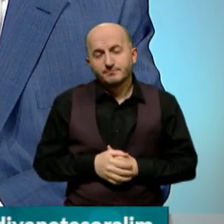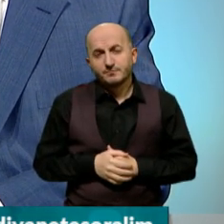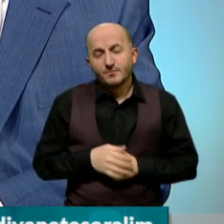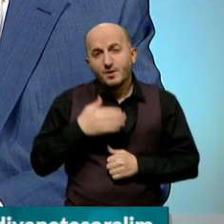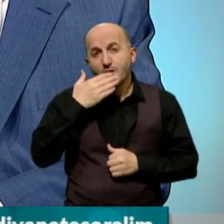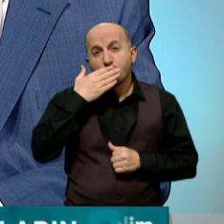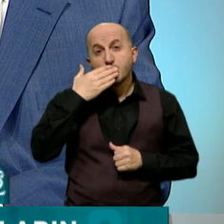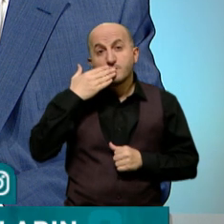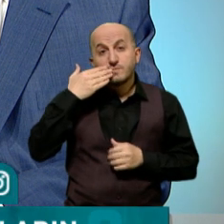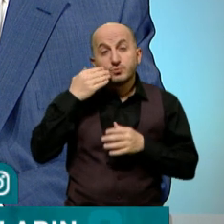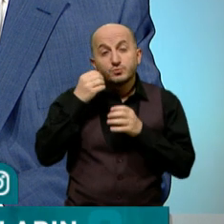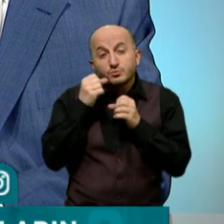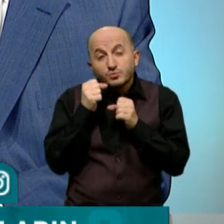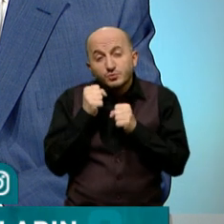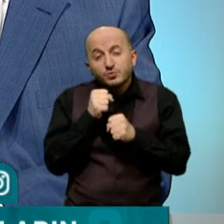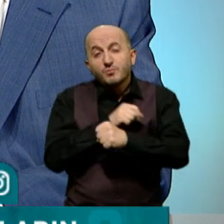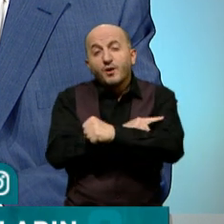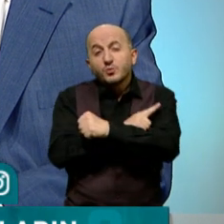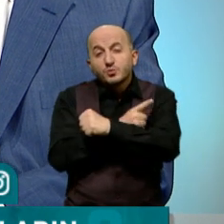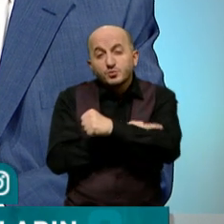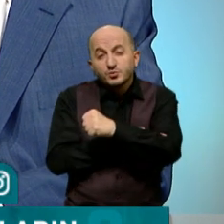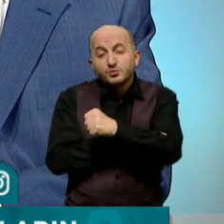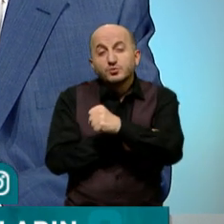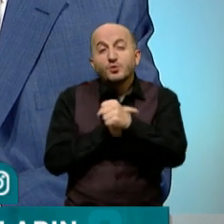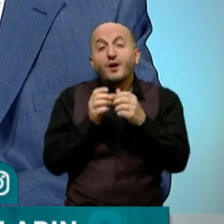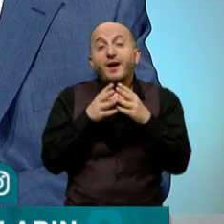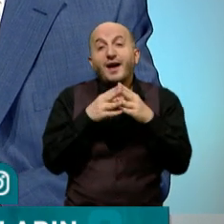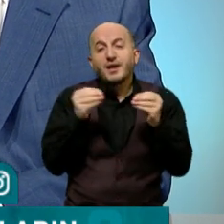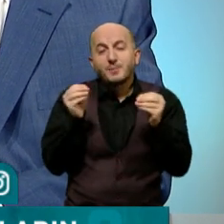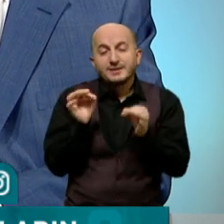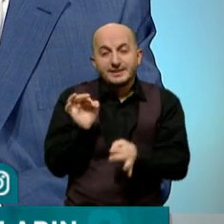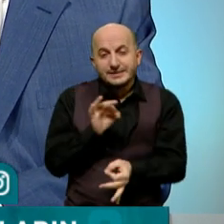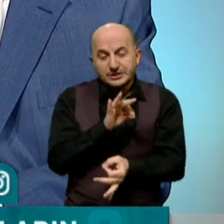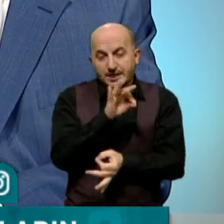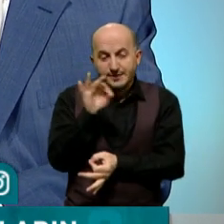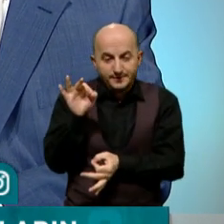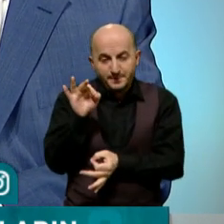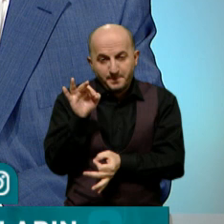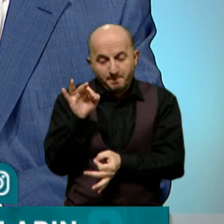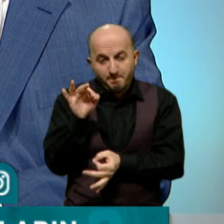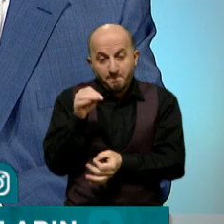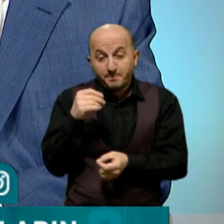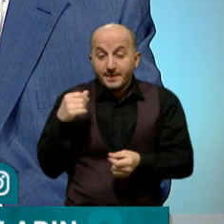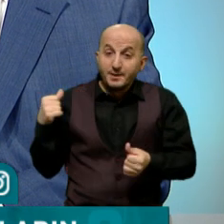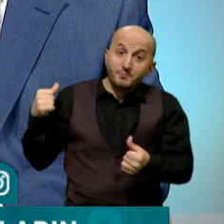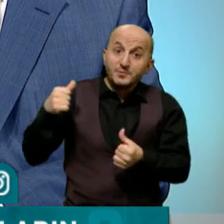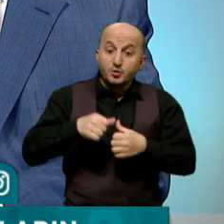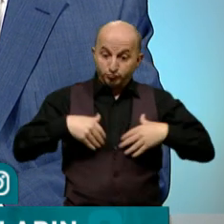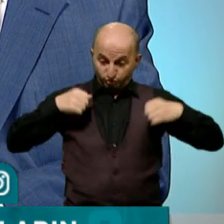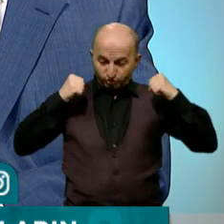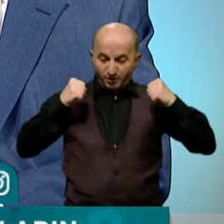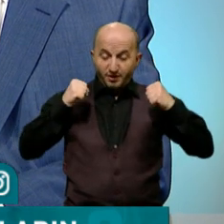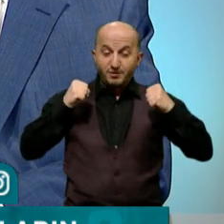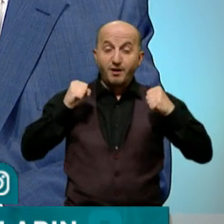Oruç tutma gücünü, kuvvetini kaybeden kişiler bir daha bu güç ve kuvveti